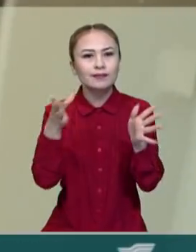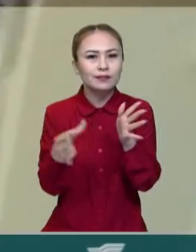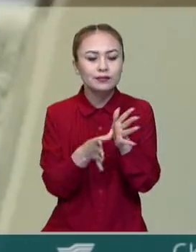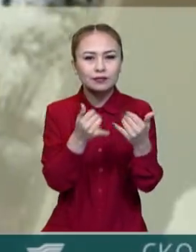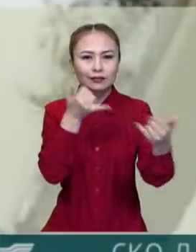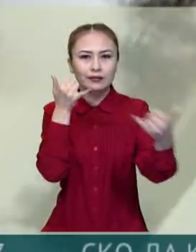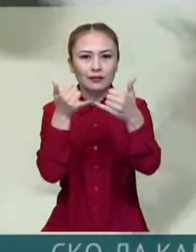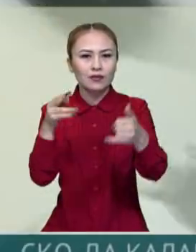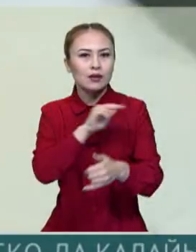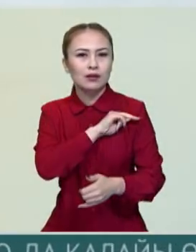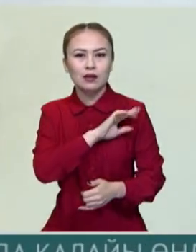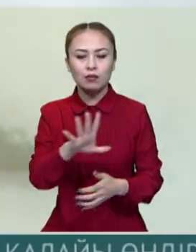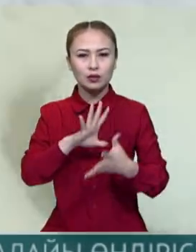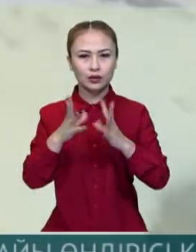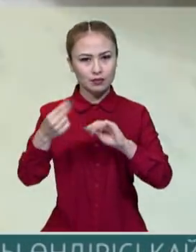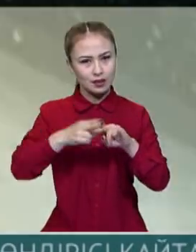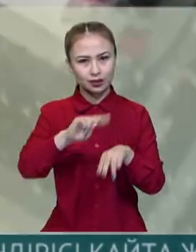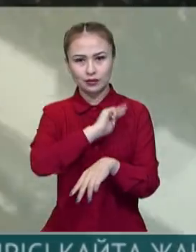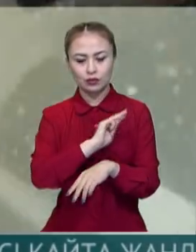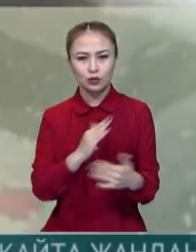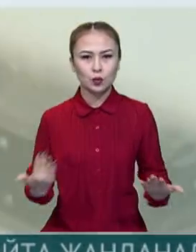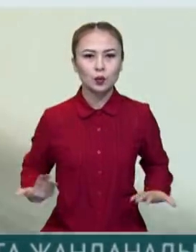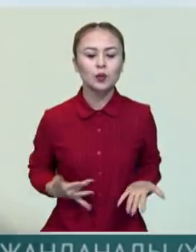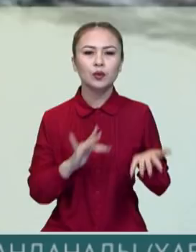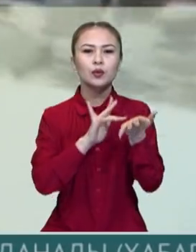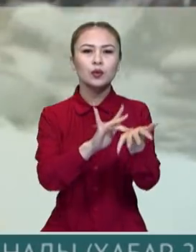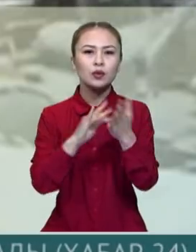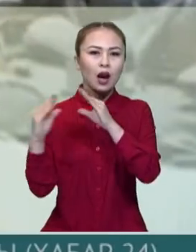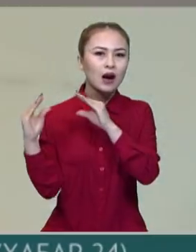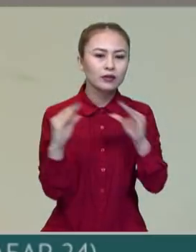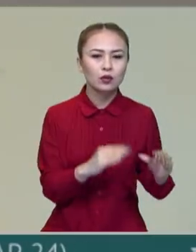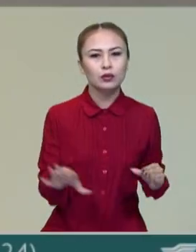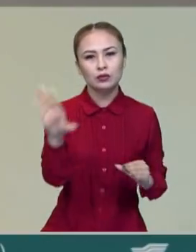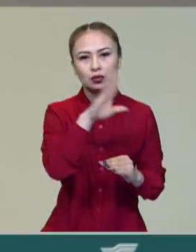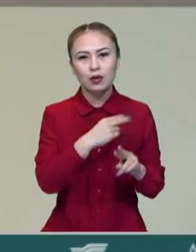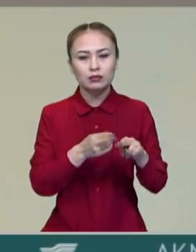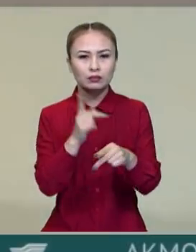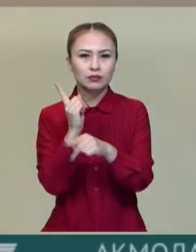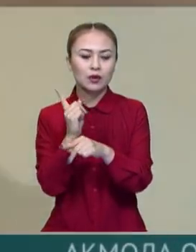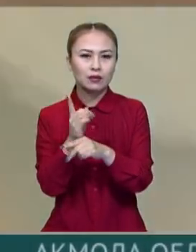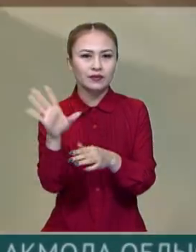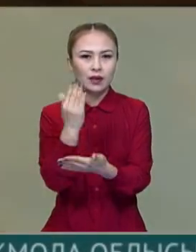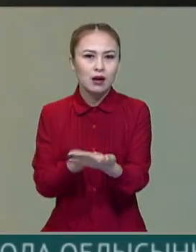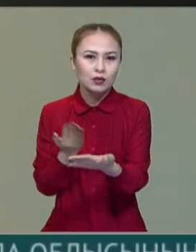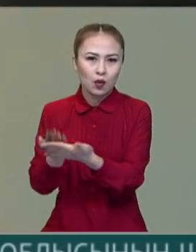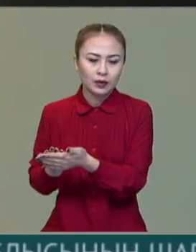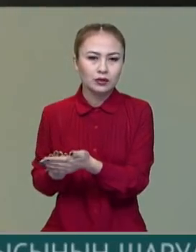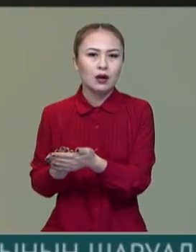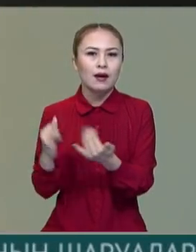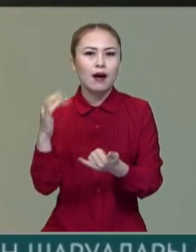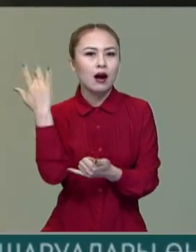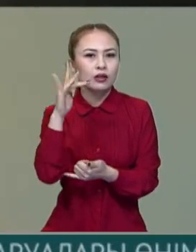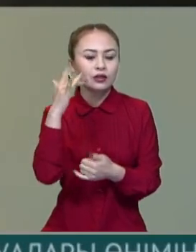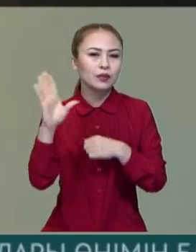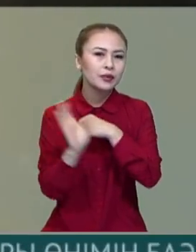электр сымдары істен шыққан. Төтенше жағдай қызметкерлері жергілікті тұрғындар мен туристерге автокөлікті қолданбауға кеңес беруде.